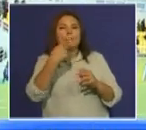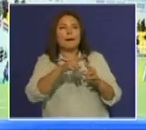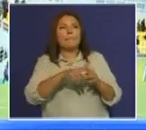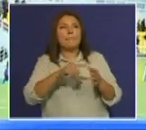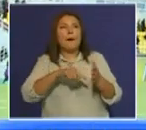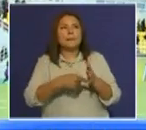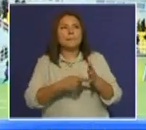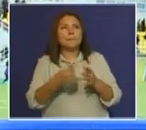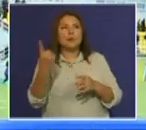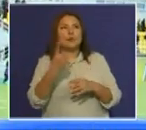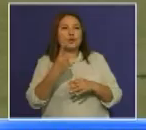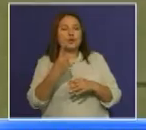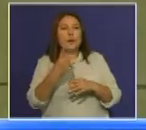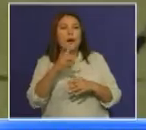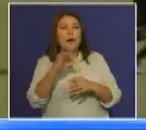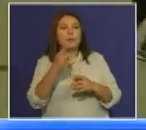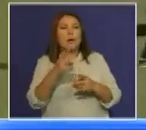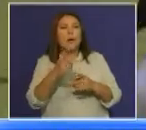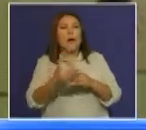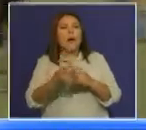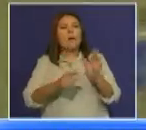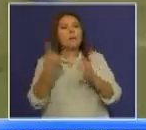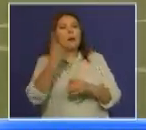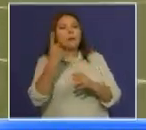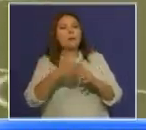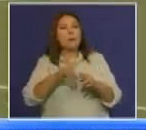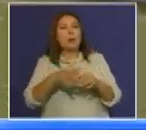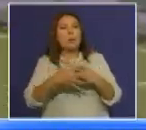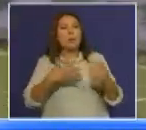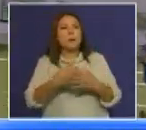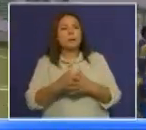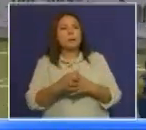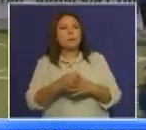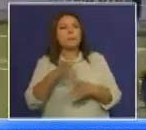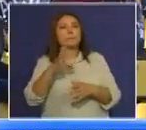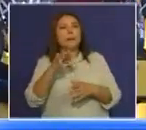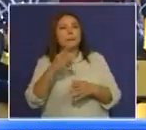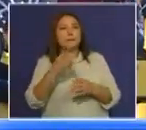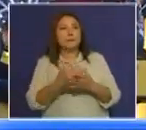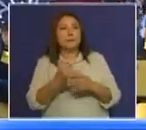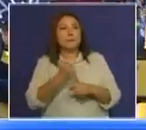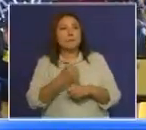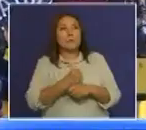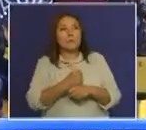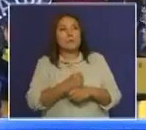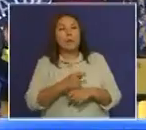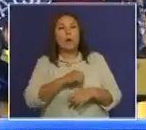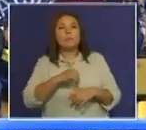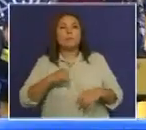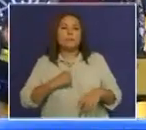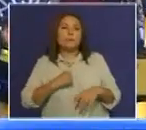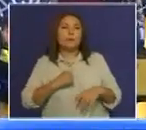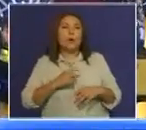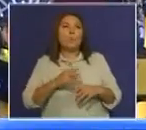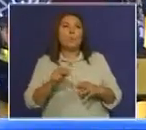мақсатымыз осы бірінші лигада қалу. Алғашқы минуттарда жанкүйерлердің қолдауымен алаң иелері сәтті шабуылдар жасады. Ал көп ұзамай қонақтарды алаңға